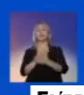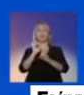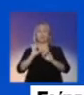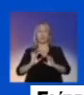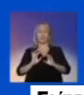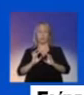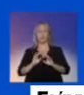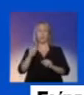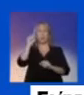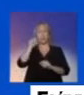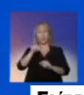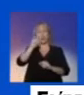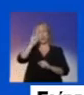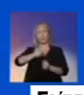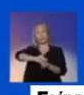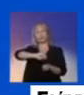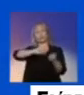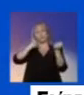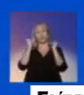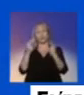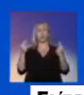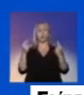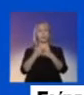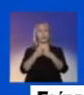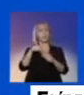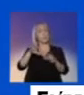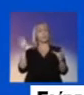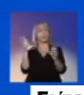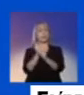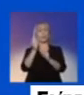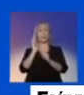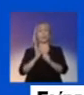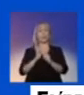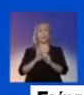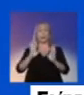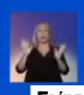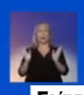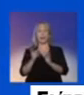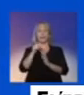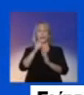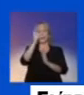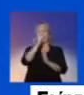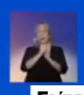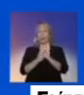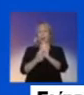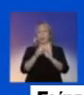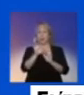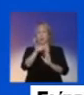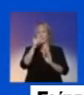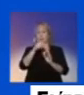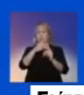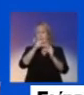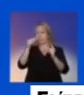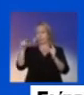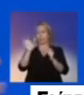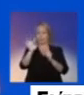τους μικροϊδιοκτήτες των φορτηγών, σκαπτικών μηχανημάτων, μικροεργολάβους, μεγαλοεργολάβους. Αυτό θα ισχύσει και για τα Μίντο και για την